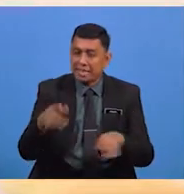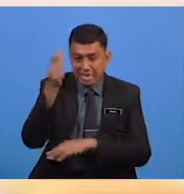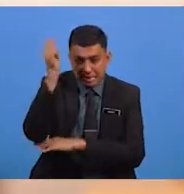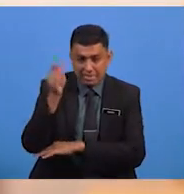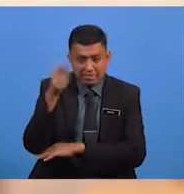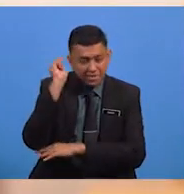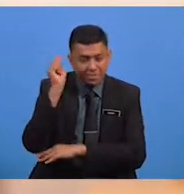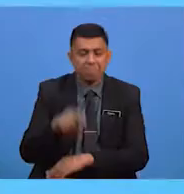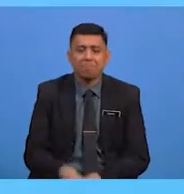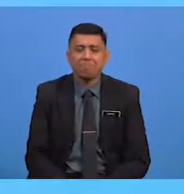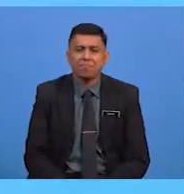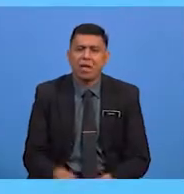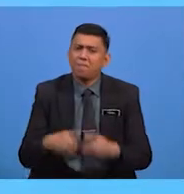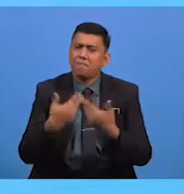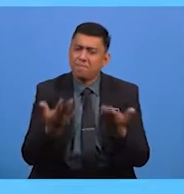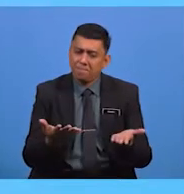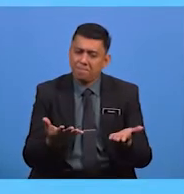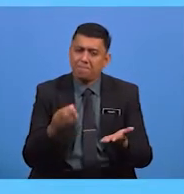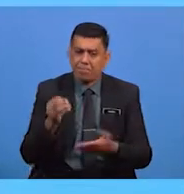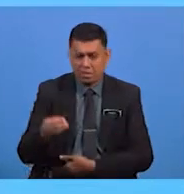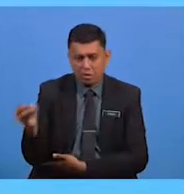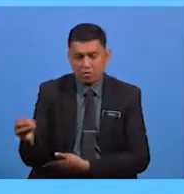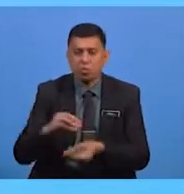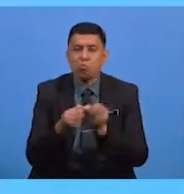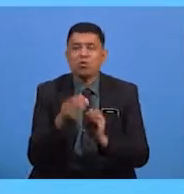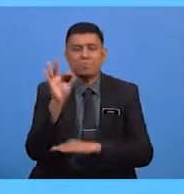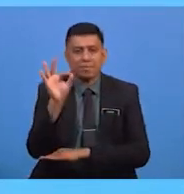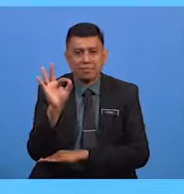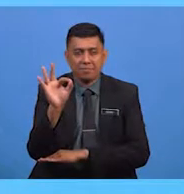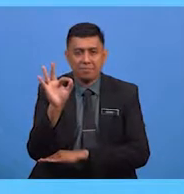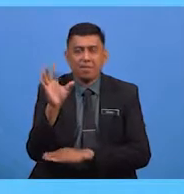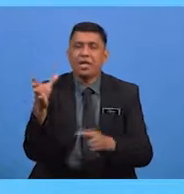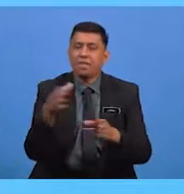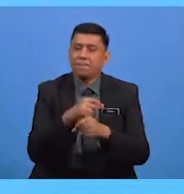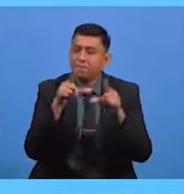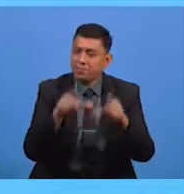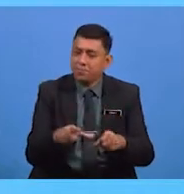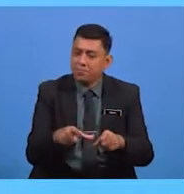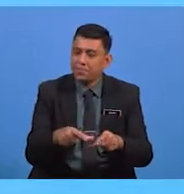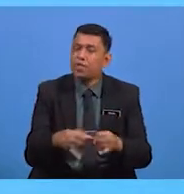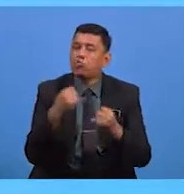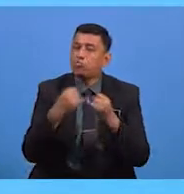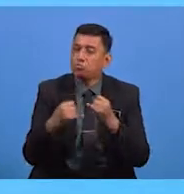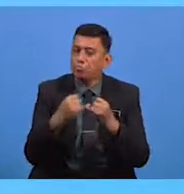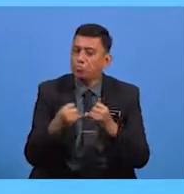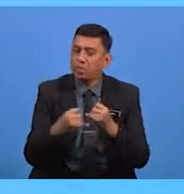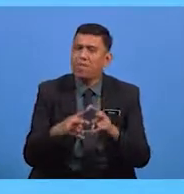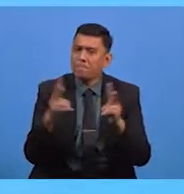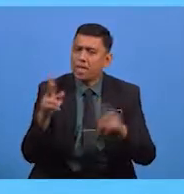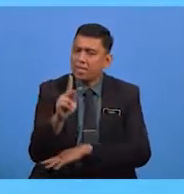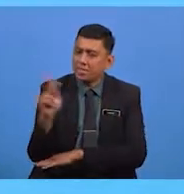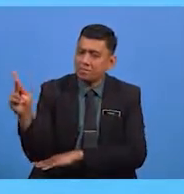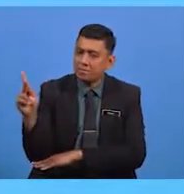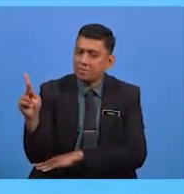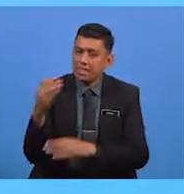murid-murid. Bagaimanakah objek bernombor 9 dapat diletakkan di hujung paling kanan